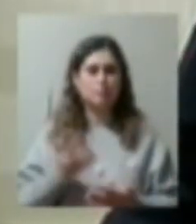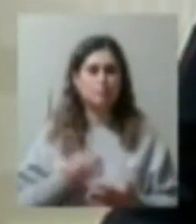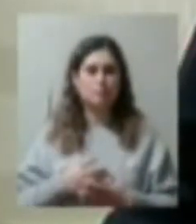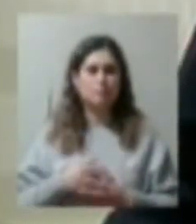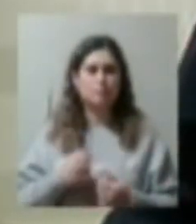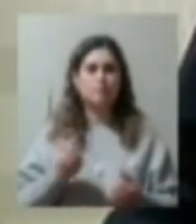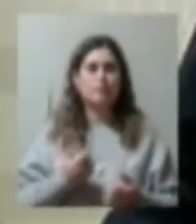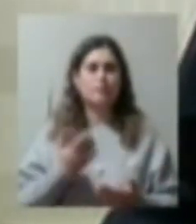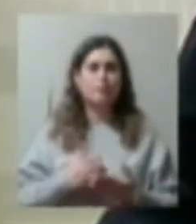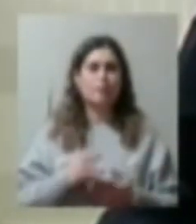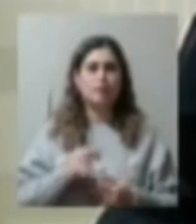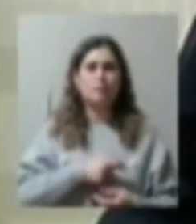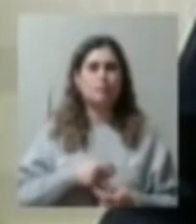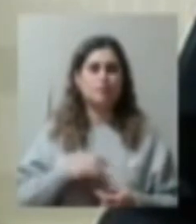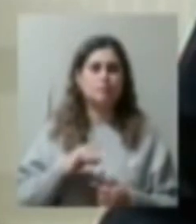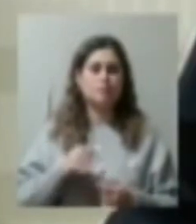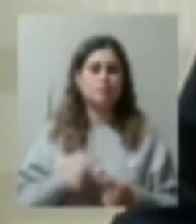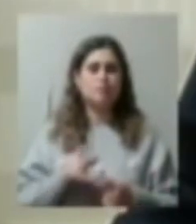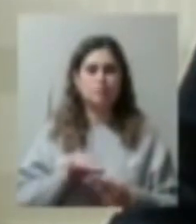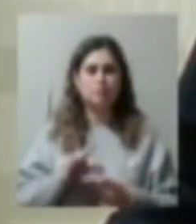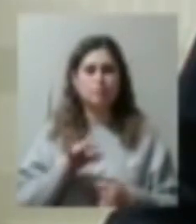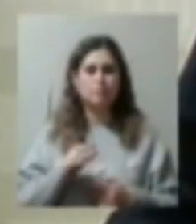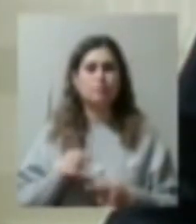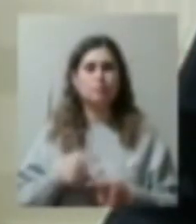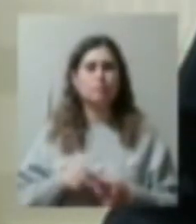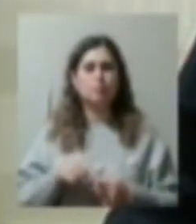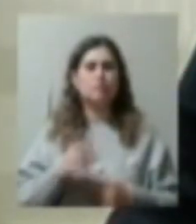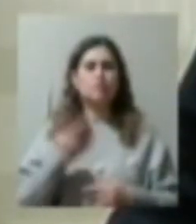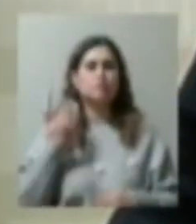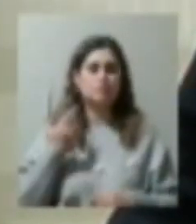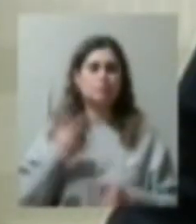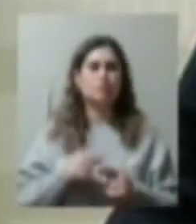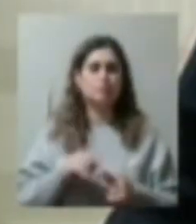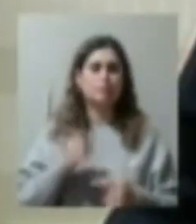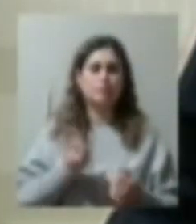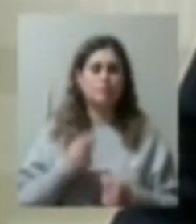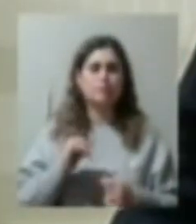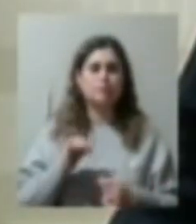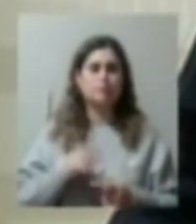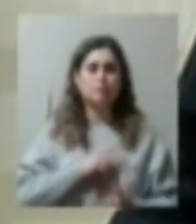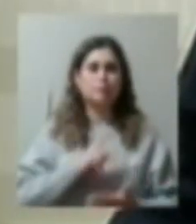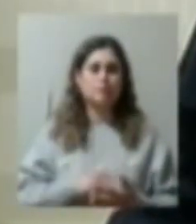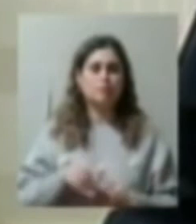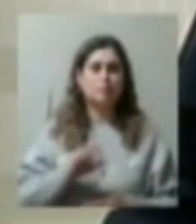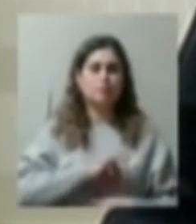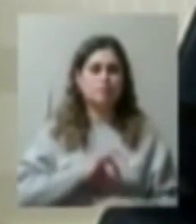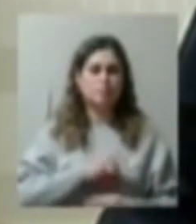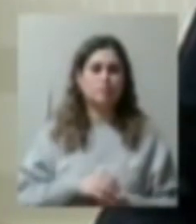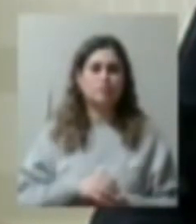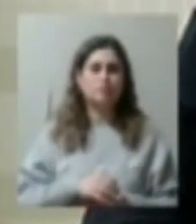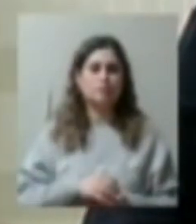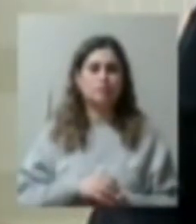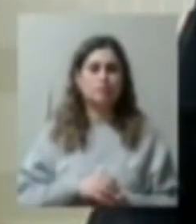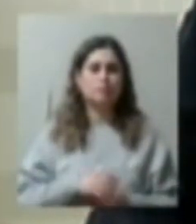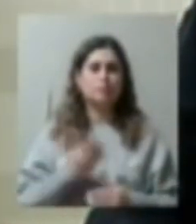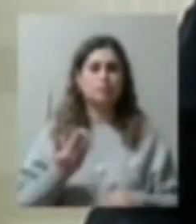є ремені безпеки, як на передніх сидіннях, так і на задніх, то і водії, і пасажири зобов'язані ними користуватися.